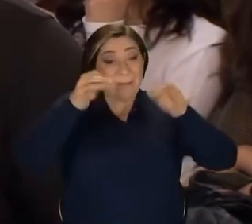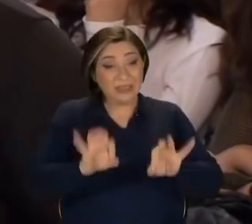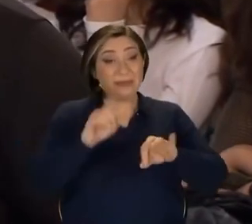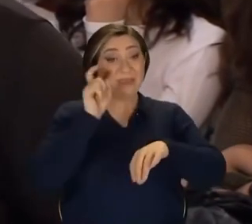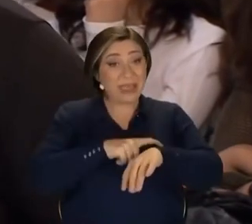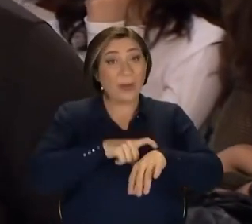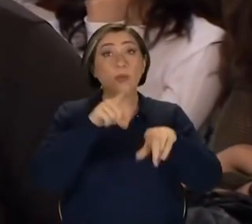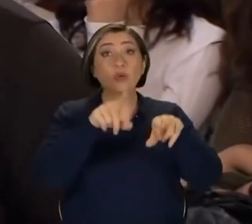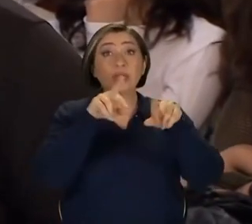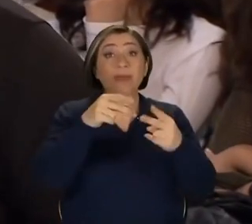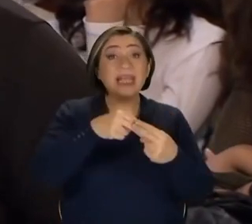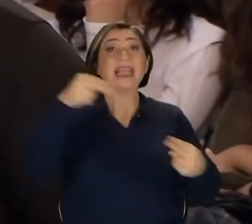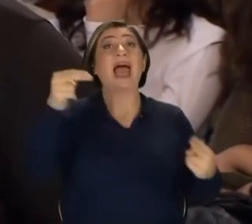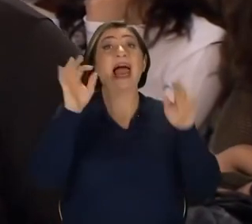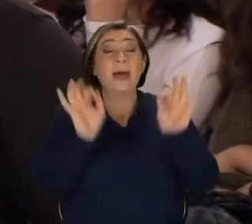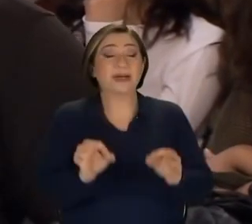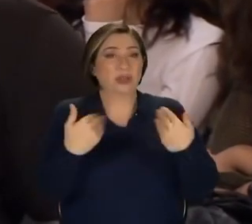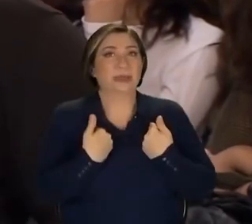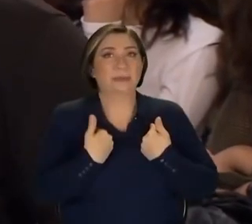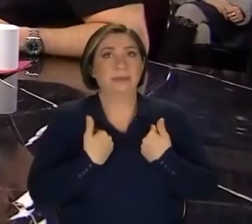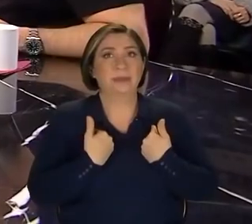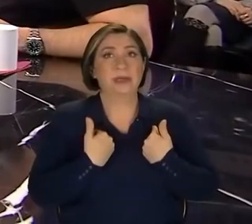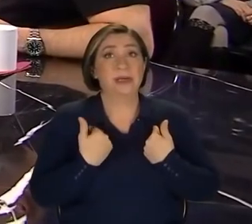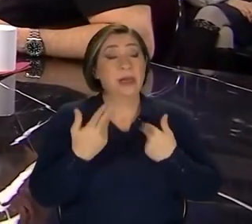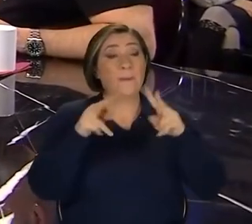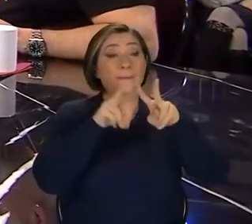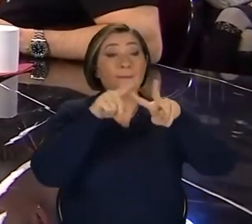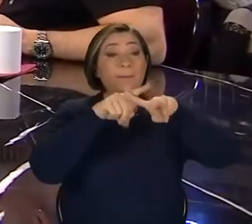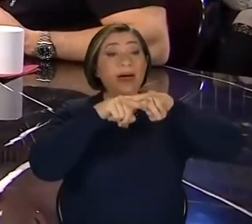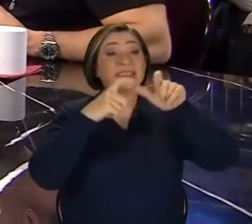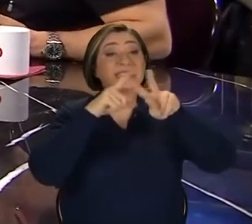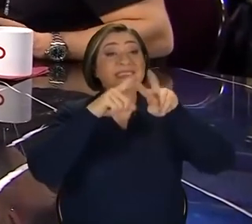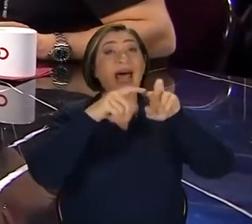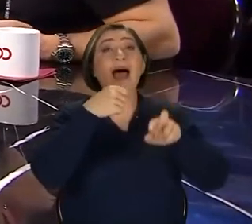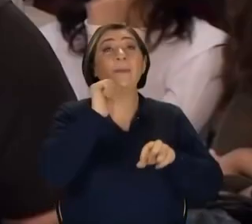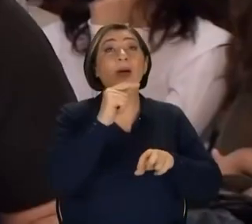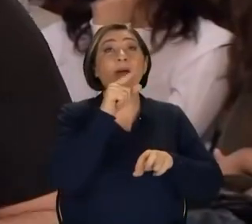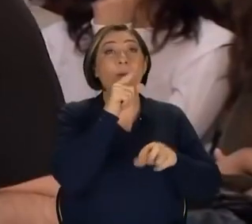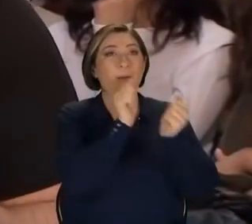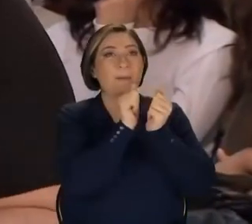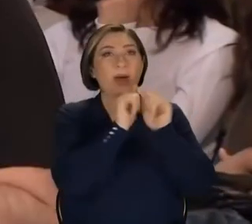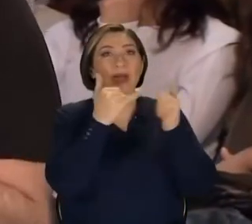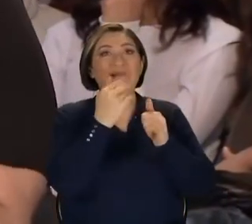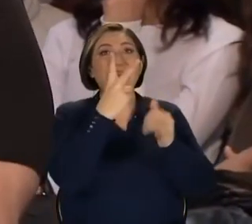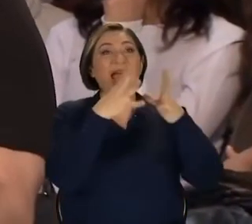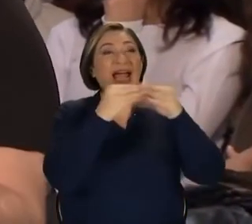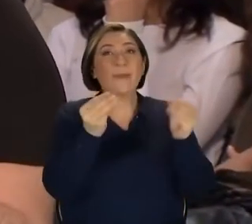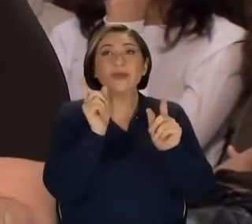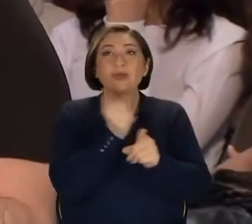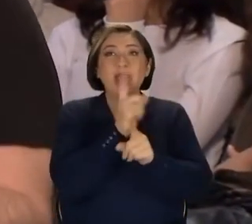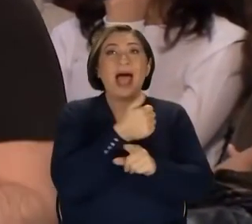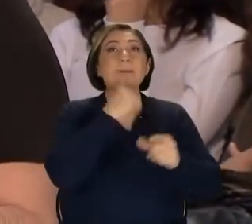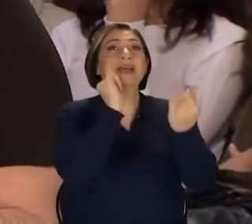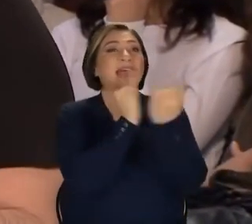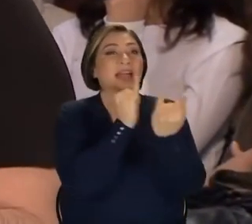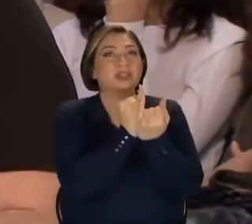zaman da bu tonda öykülerle başlamıştım. Masal abiyle beraber oynadığımız o iki kaybeden türde abi